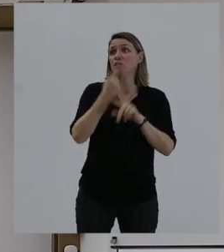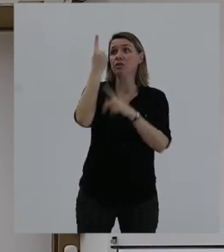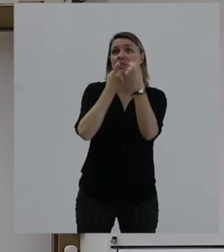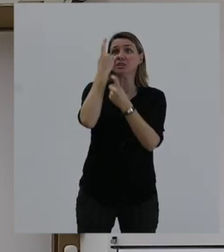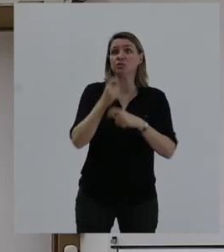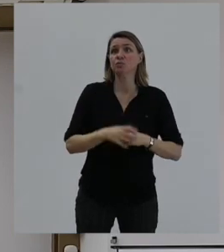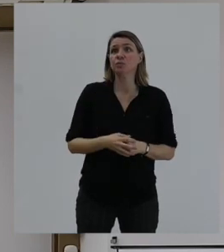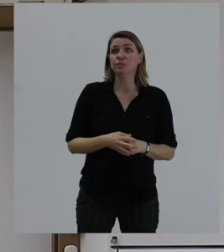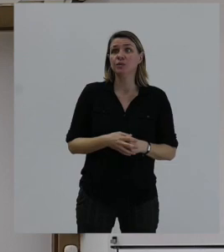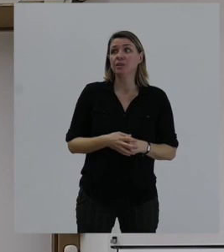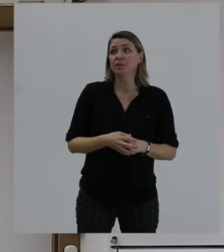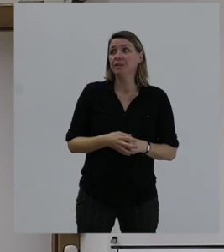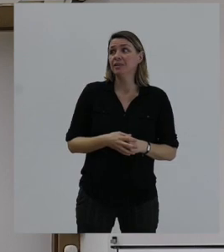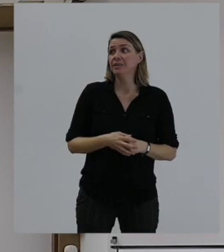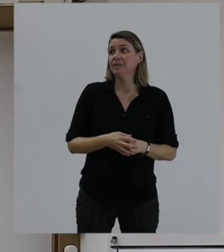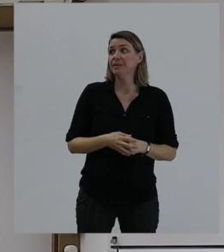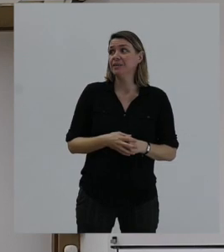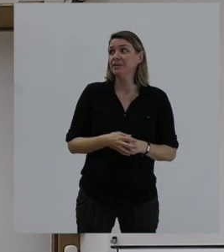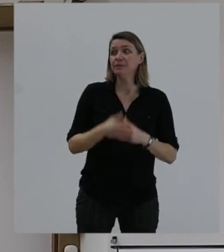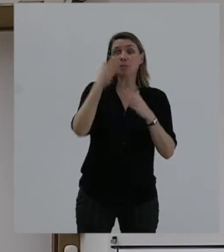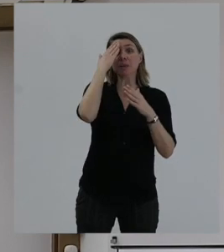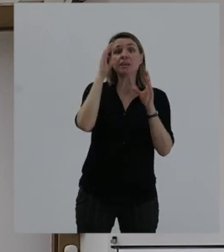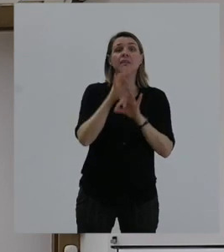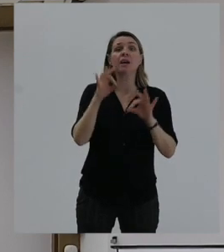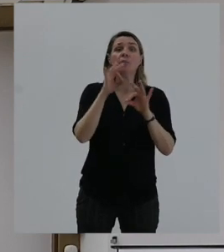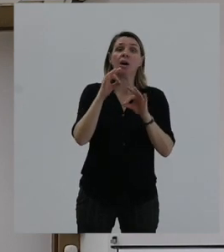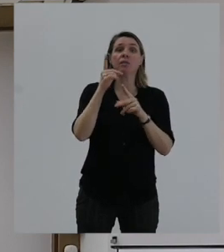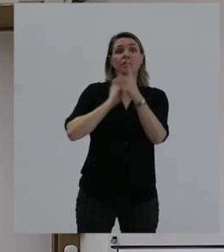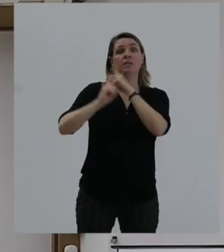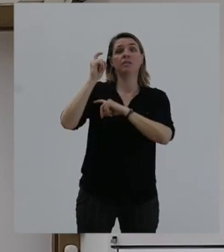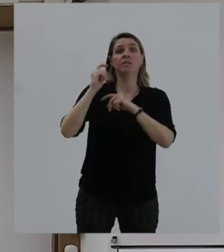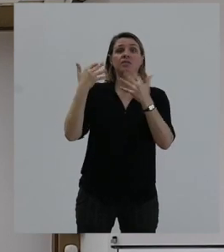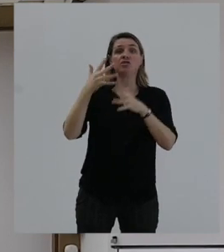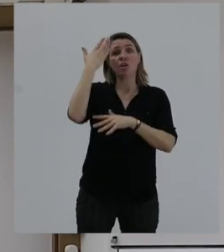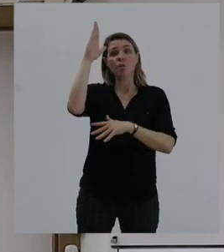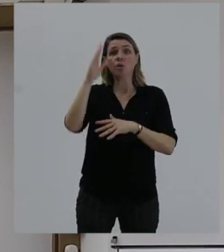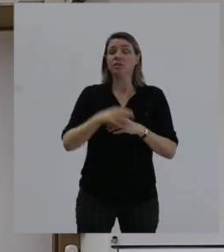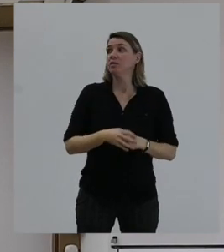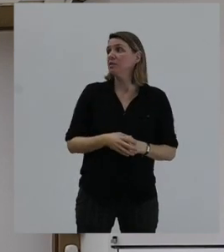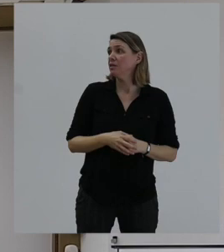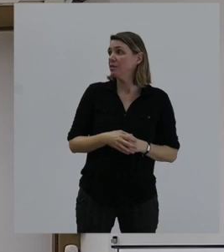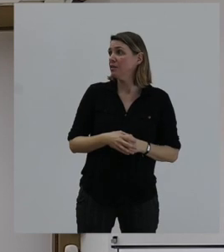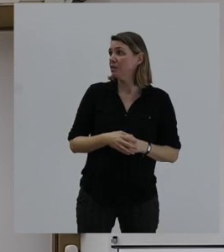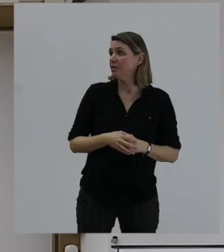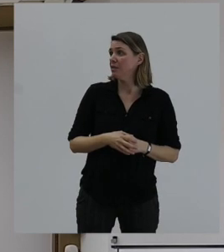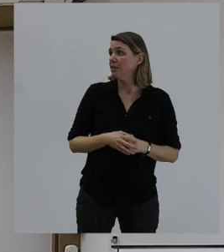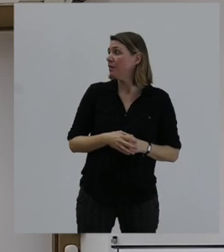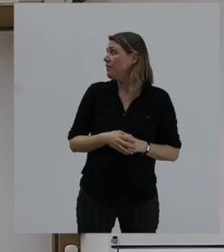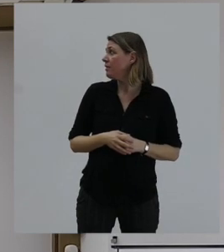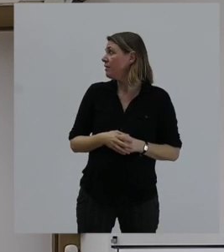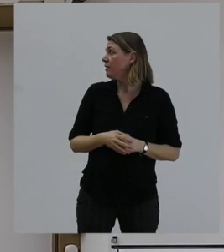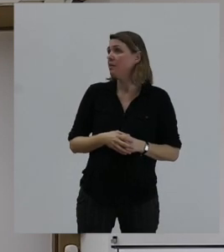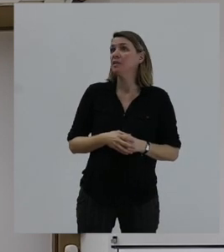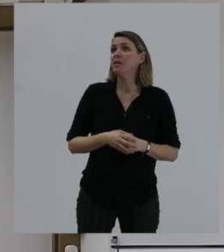puis éventuellement... S'il n'y en avait pas, on pourrait revenir sur certains points abordés. Le directeur de la MSH